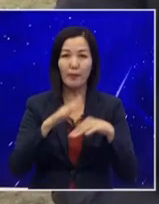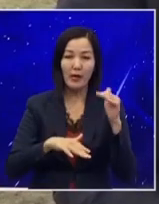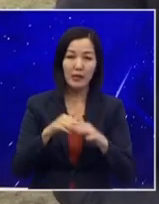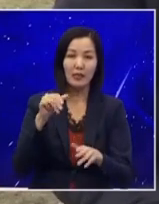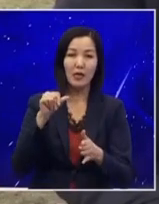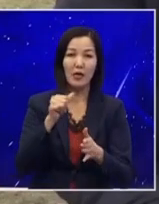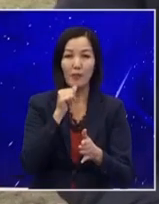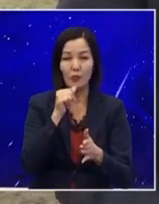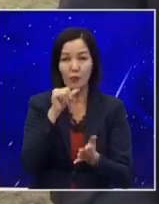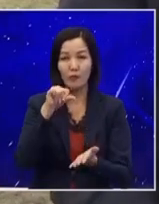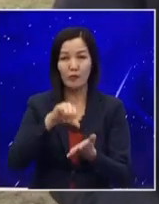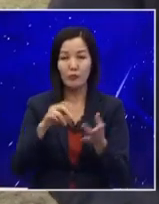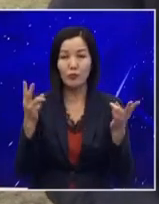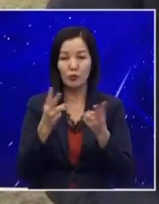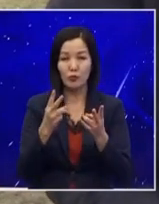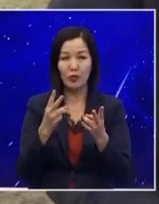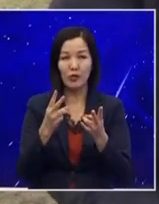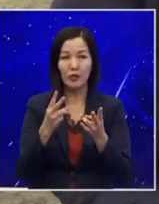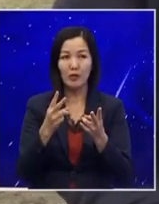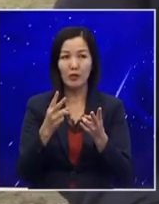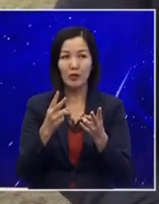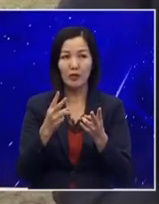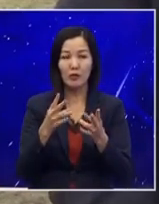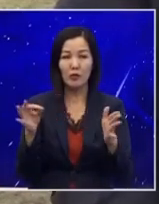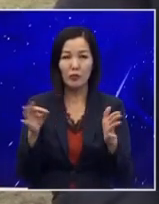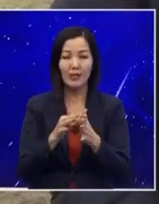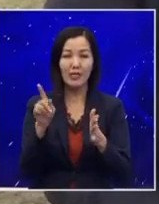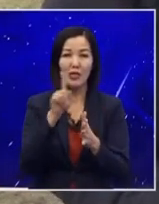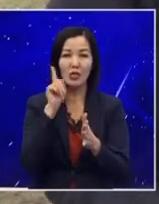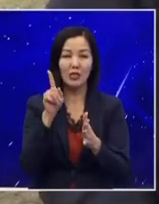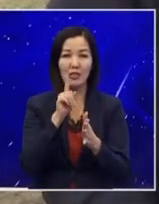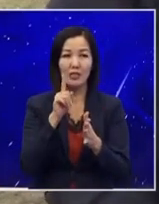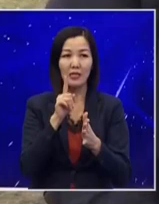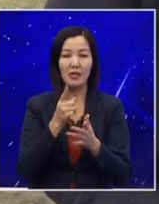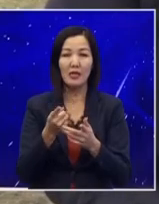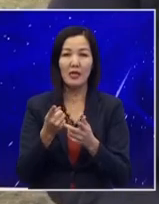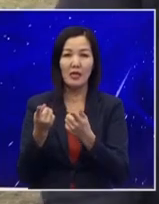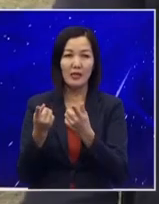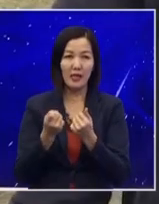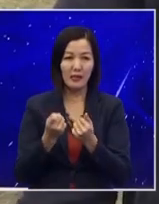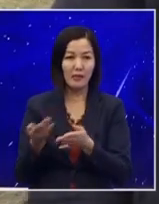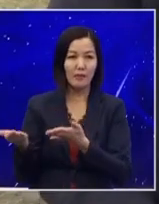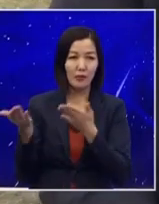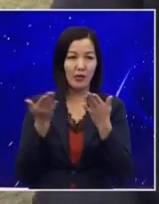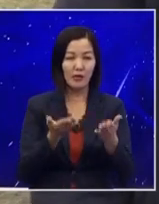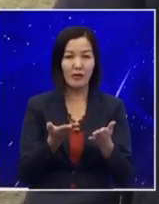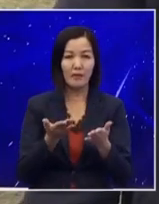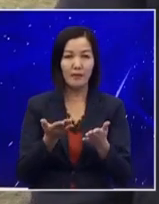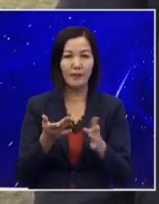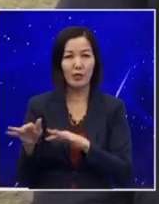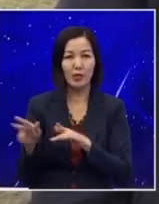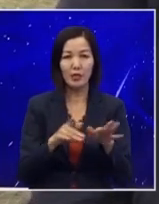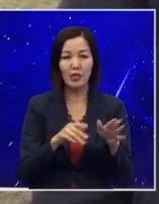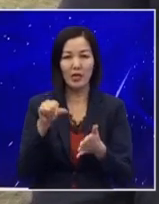ешкім оны біліп, естіп жатқан жоқ. Сол мақсатта біз осы жастарымызды шақырып, келіп осындай бір